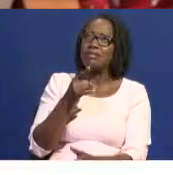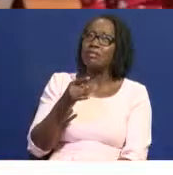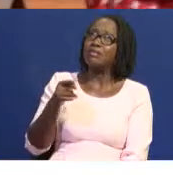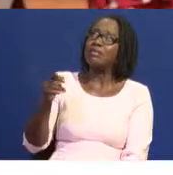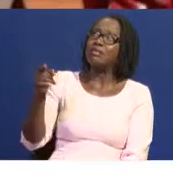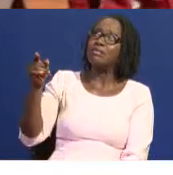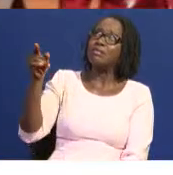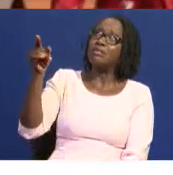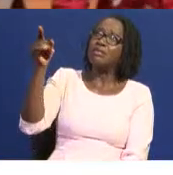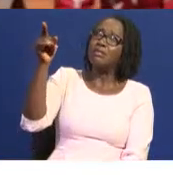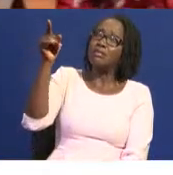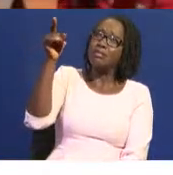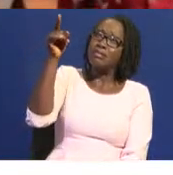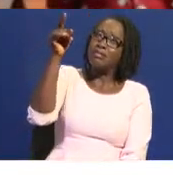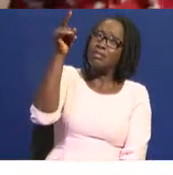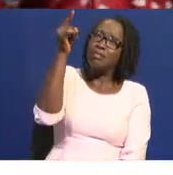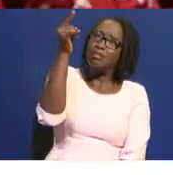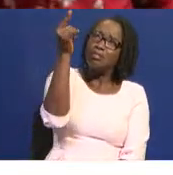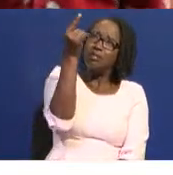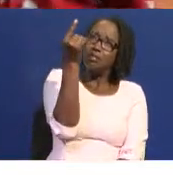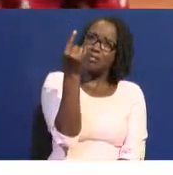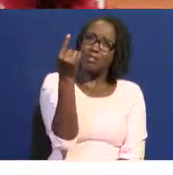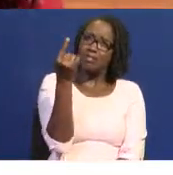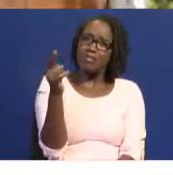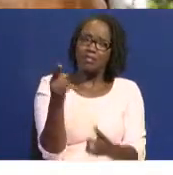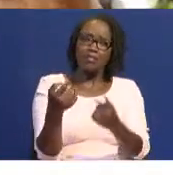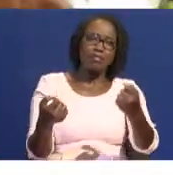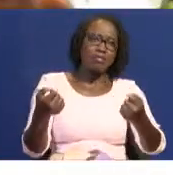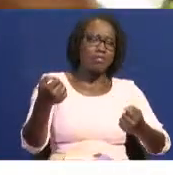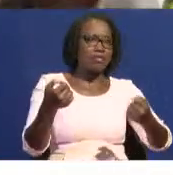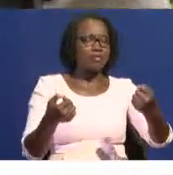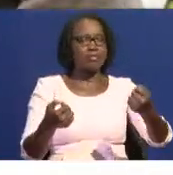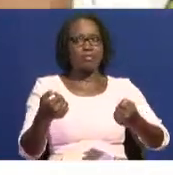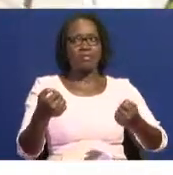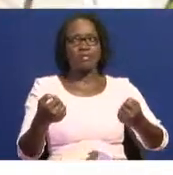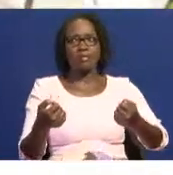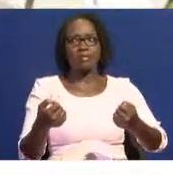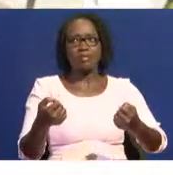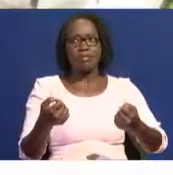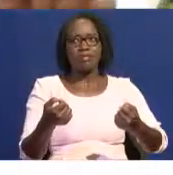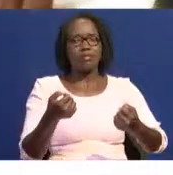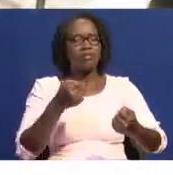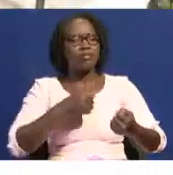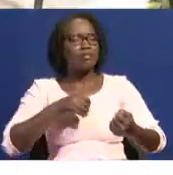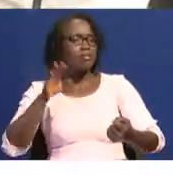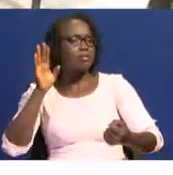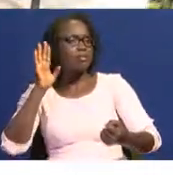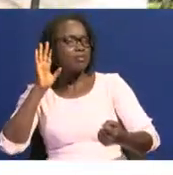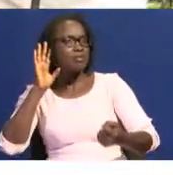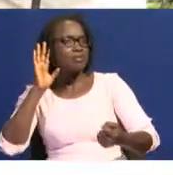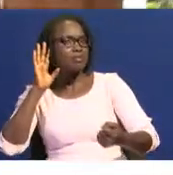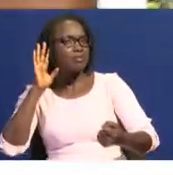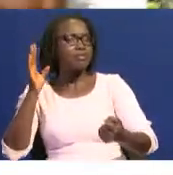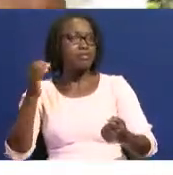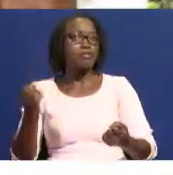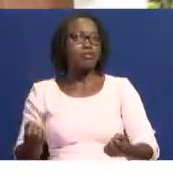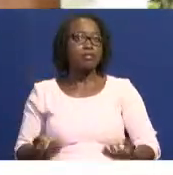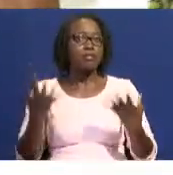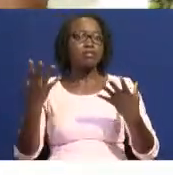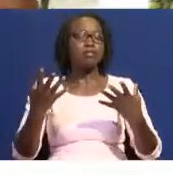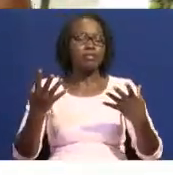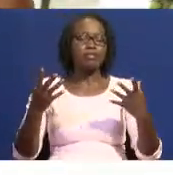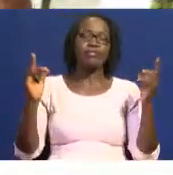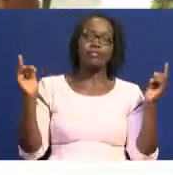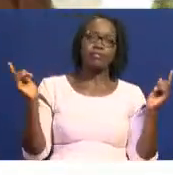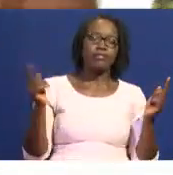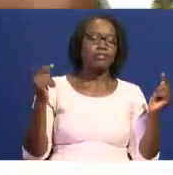juu kama ni sterling ya ngali tu. Nilisikia mlipuko nikiwa ninachunga ng'ombe yangu. Na